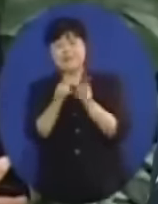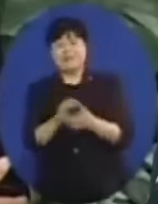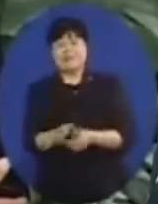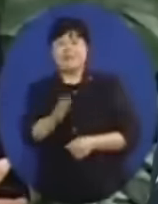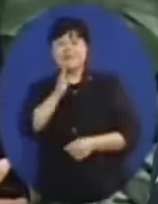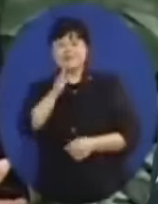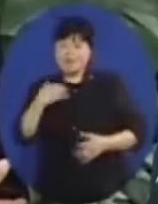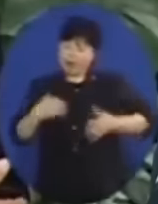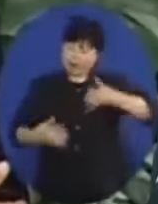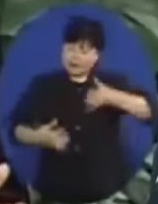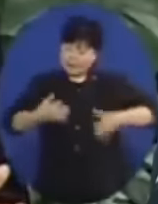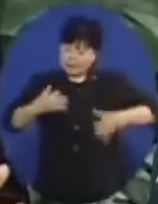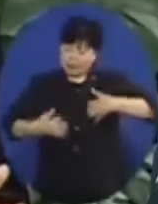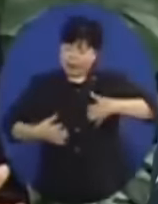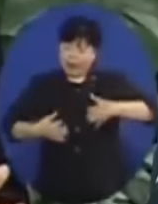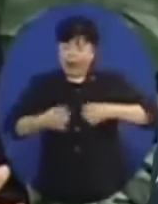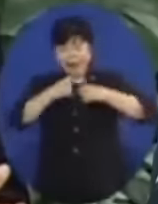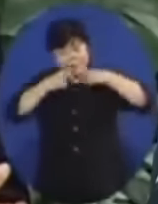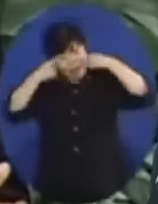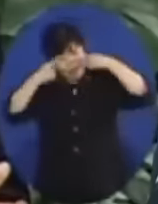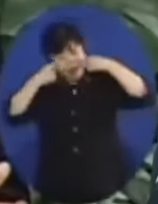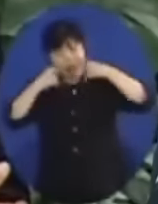동포를 만났군요. 반갑습니다.